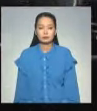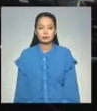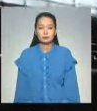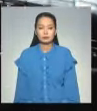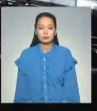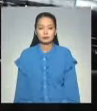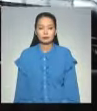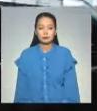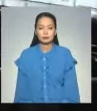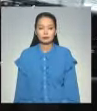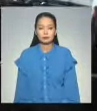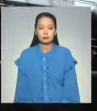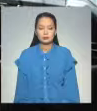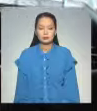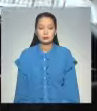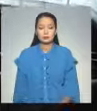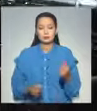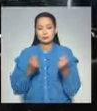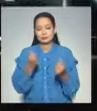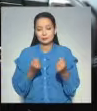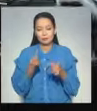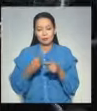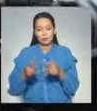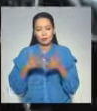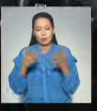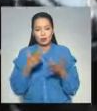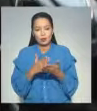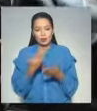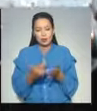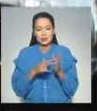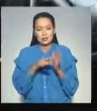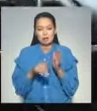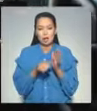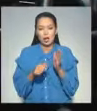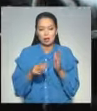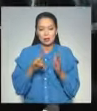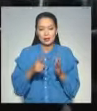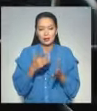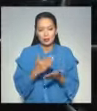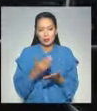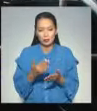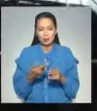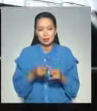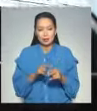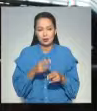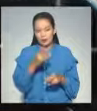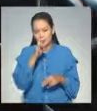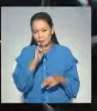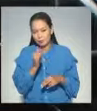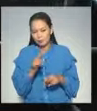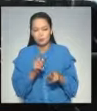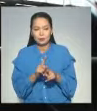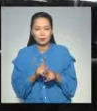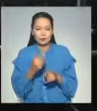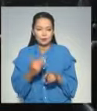Различия, конечно, есть. Кәдімгі көлікпен айырмашылығы көп, техника 8600 килограммды құрайды. Оған бактағы шанар жағармайды экипаж